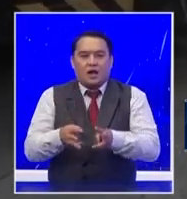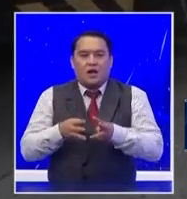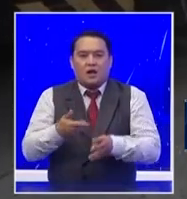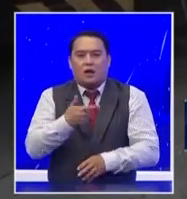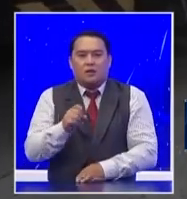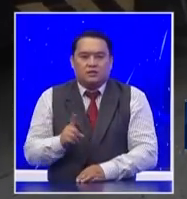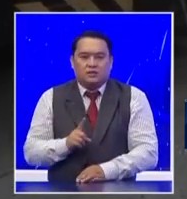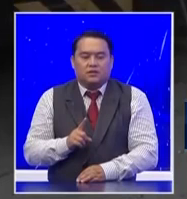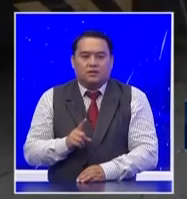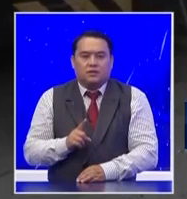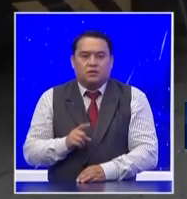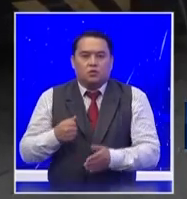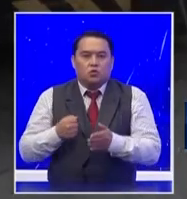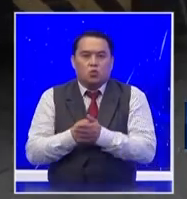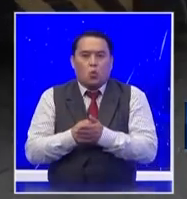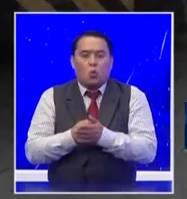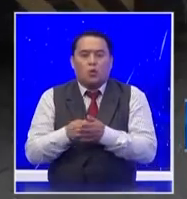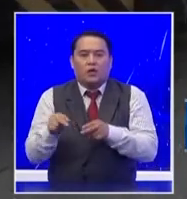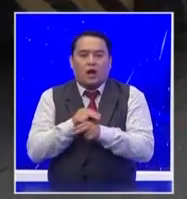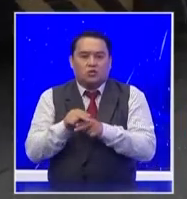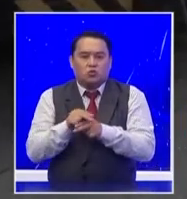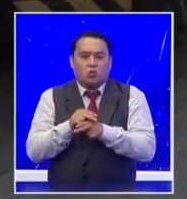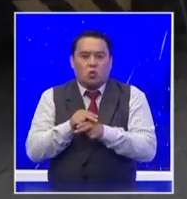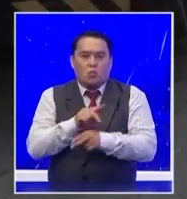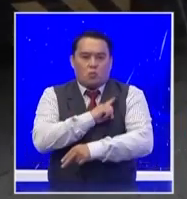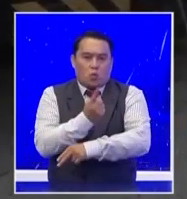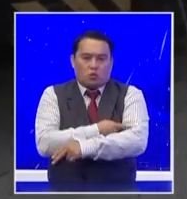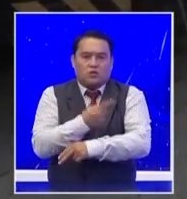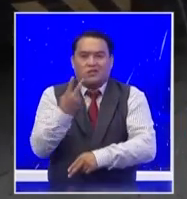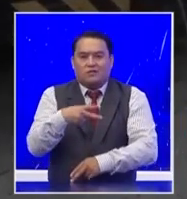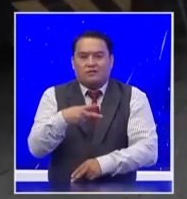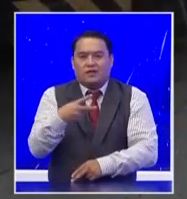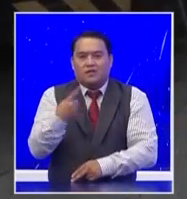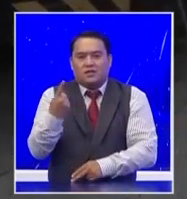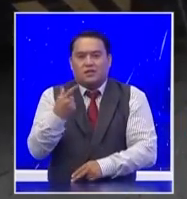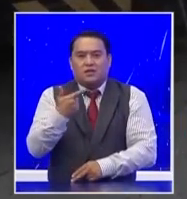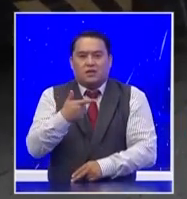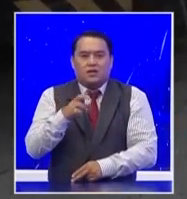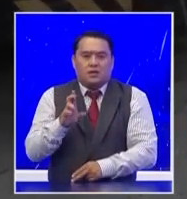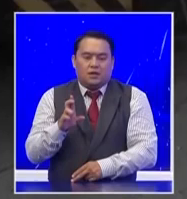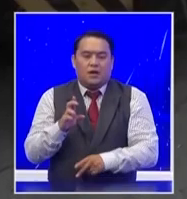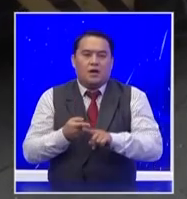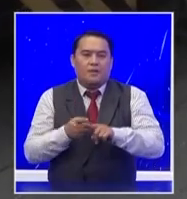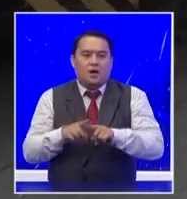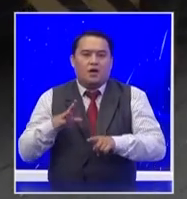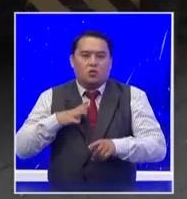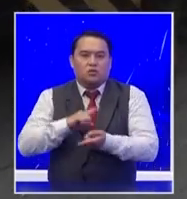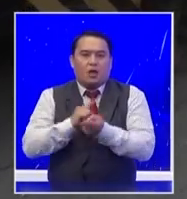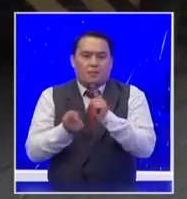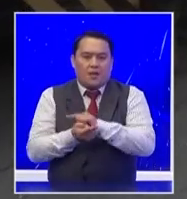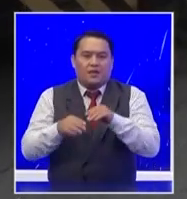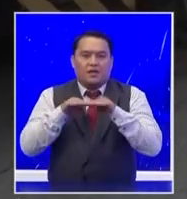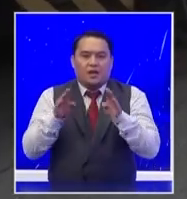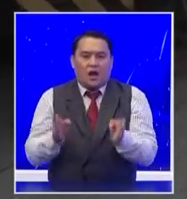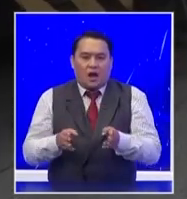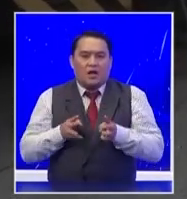газ. До реконструкции мощность котельной была 21 гигакалорий. После замены котлов